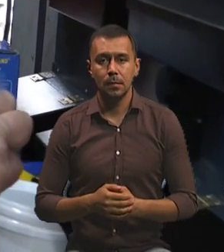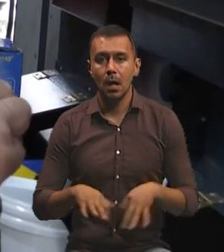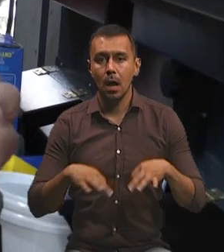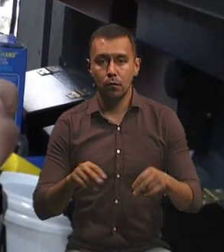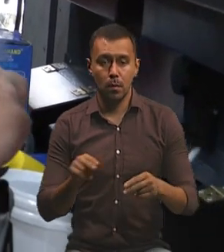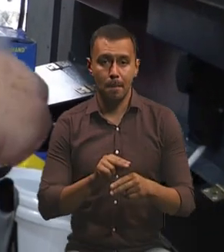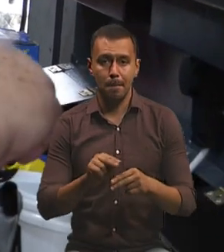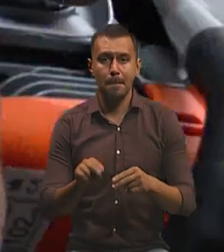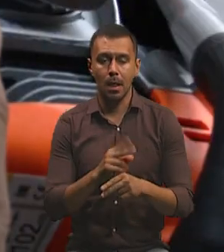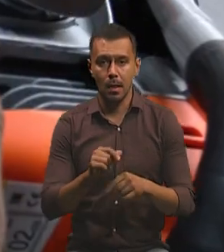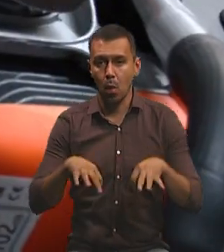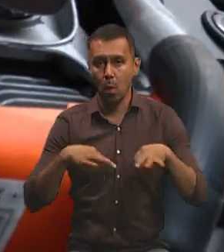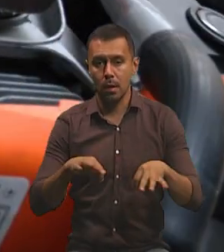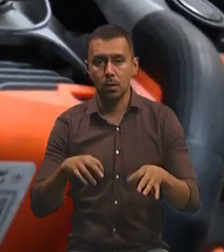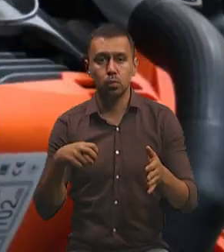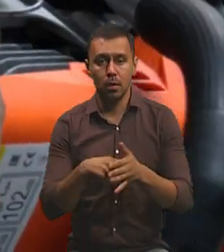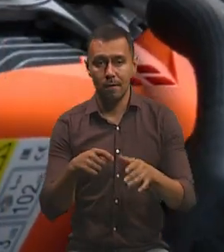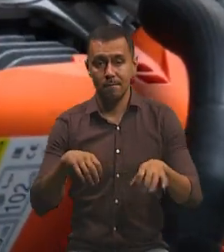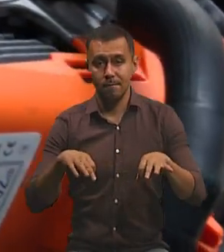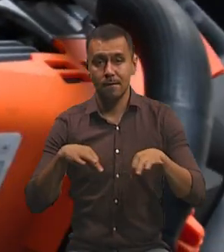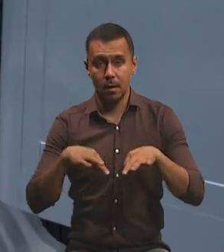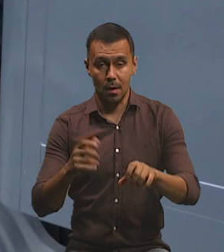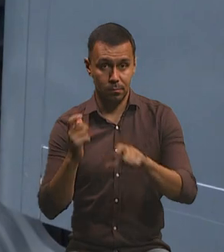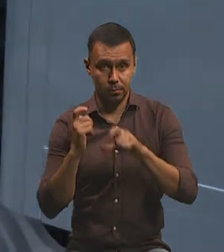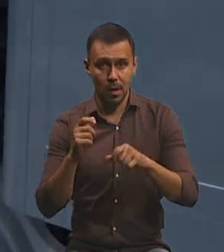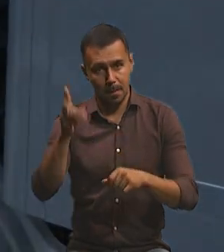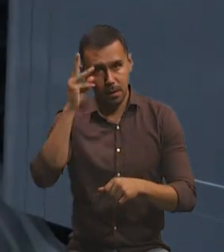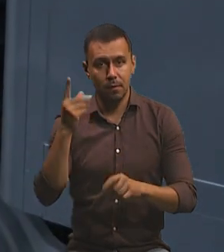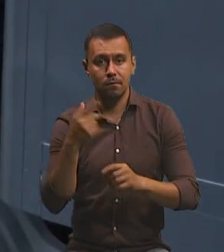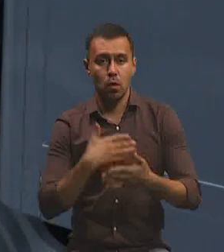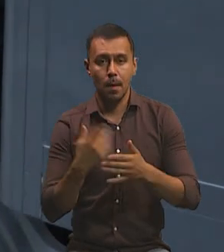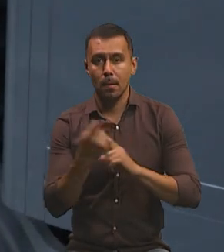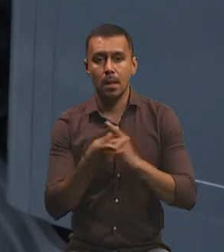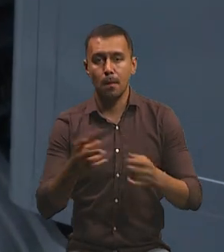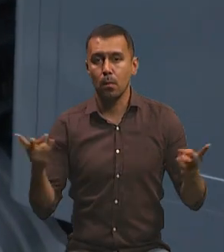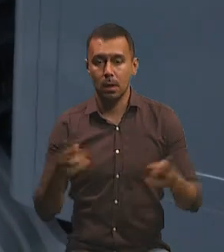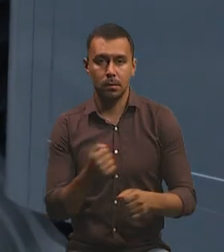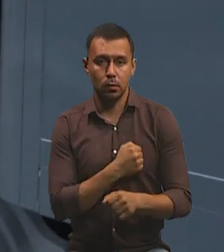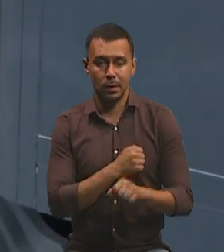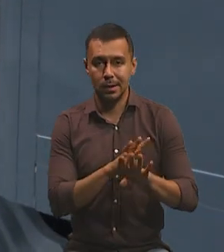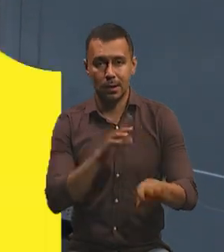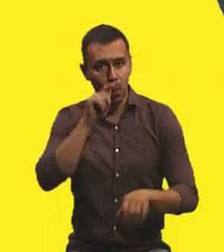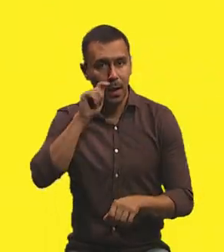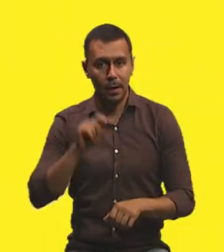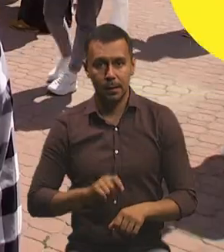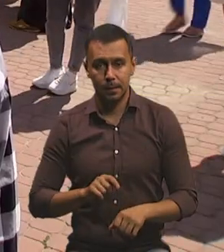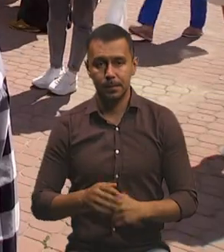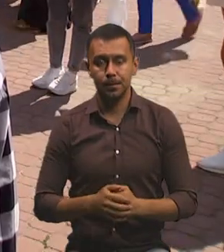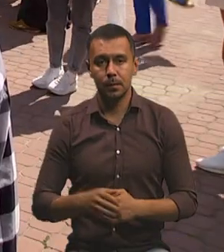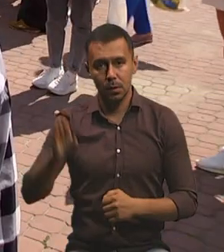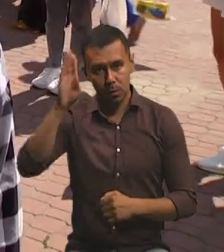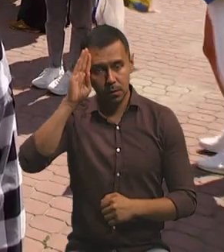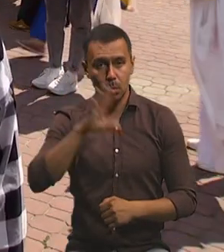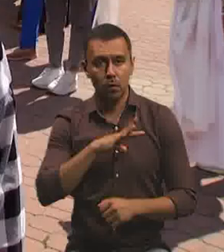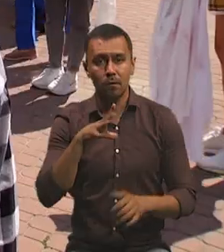Автомайстерні на колесах. Поштову вантажівку з Німеччини хмельницькі волонтери переобладнали для потреб Збройних сил України. Чоловік був